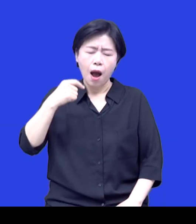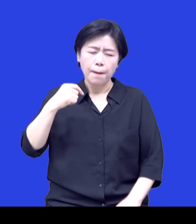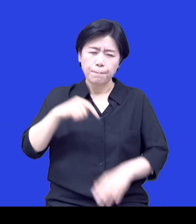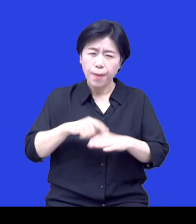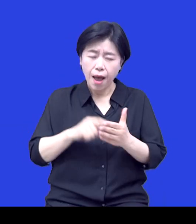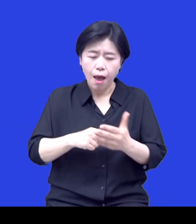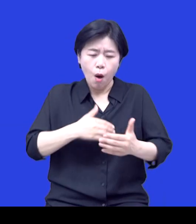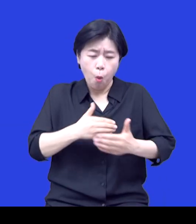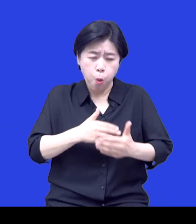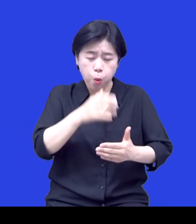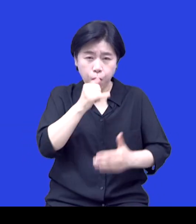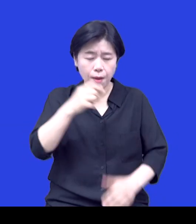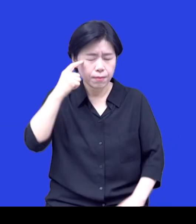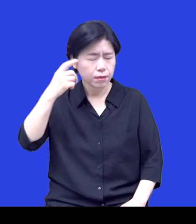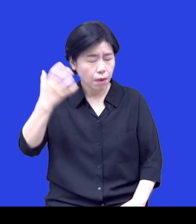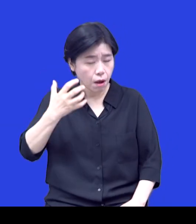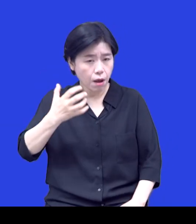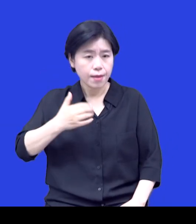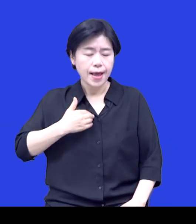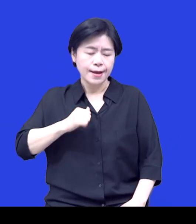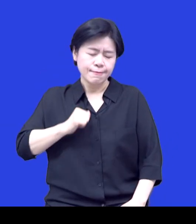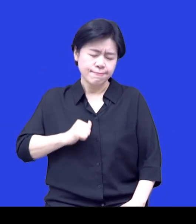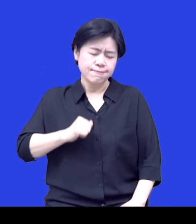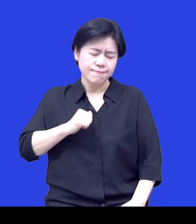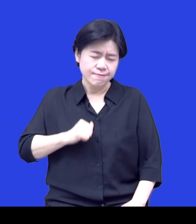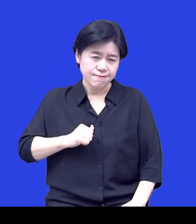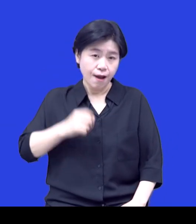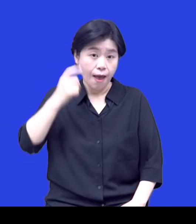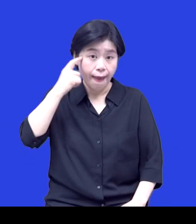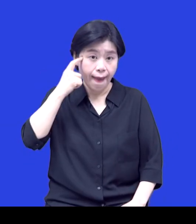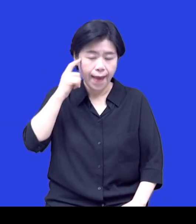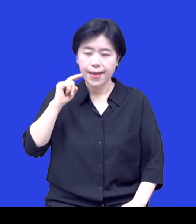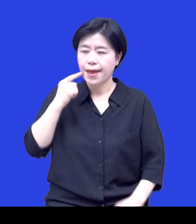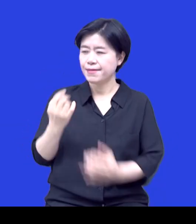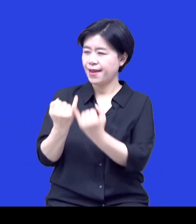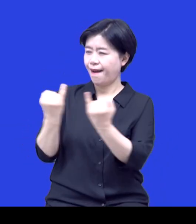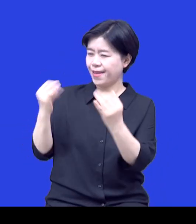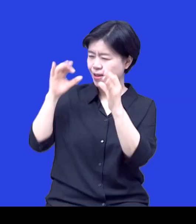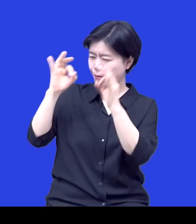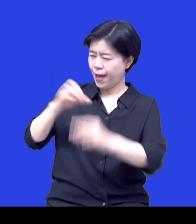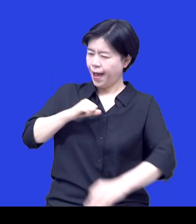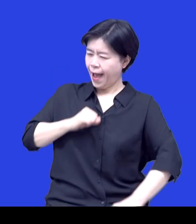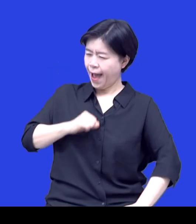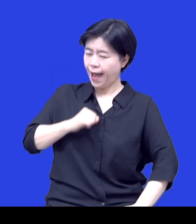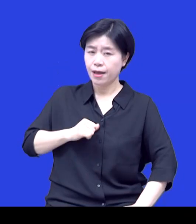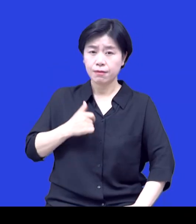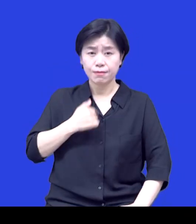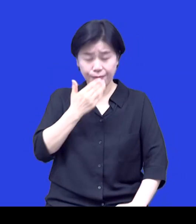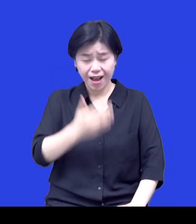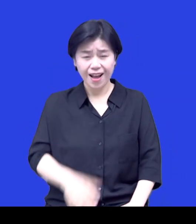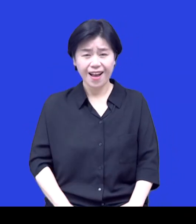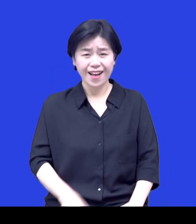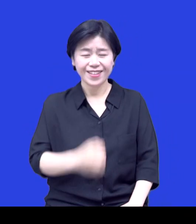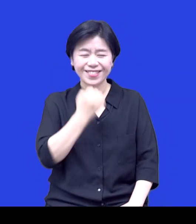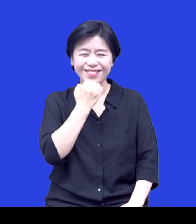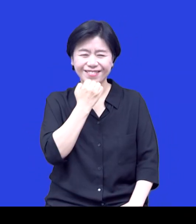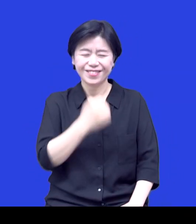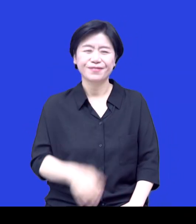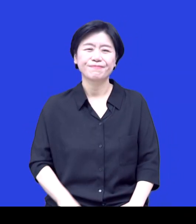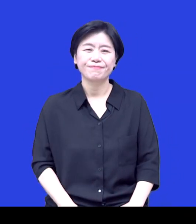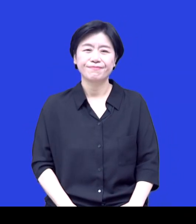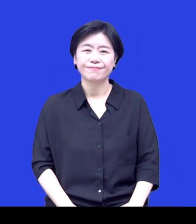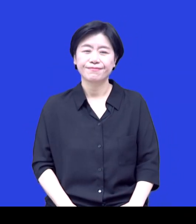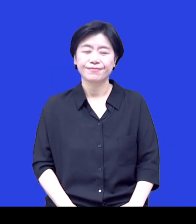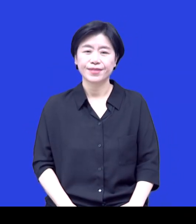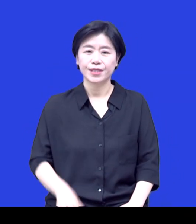뛰었는데 이겨낸 거예요. 네, 이쁜 언니들 보면서 이겨낸 거예요. 아니 저희도. 그래서 어떤 분이 그런데 솔로몬이 전도서에서 헛되고